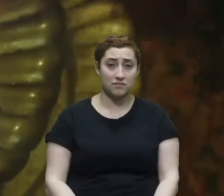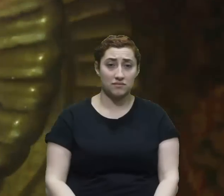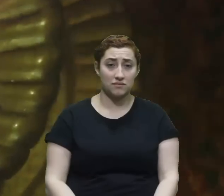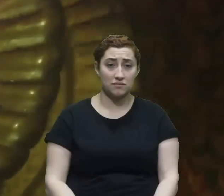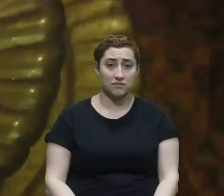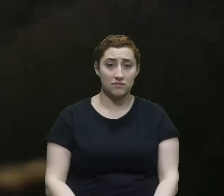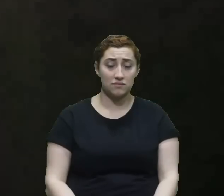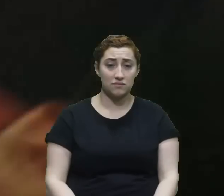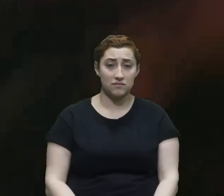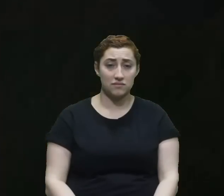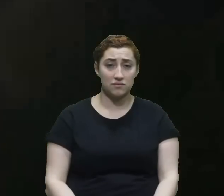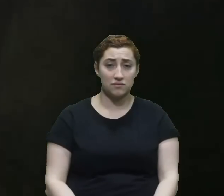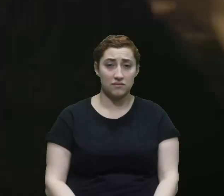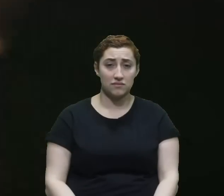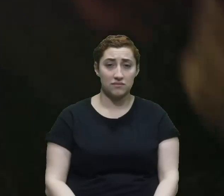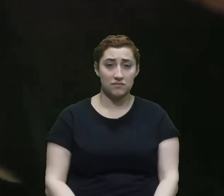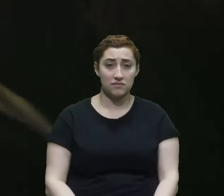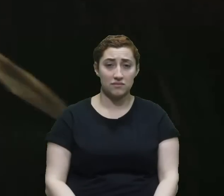Ali Lütfü'yü çekip divana yatırdı.